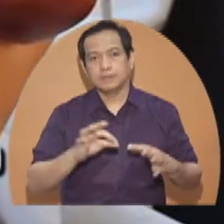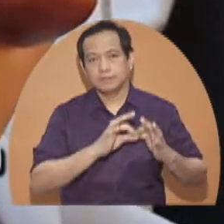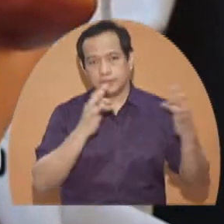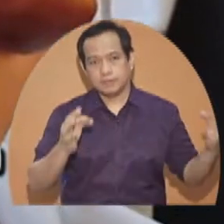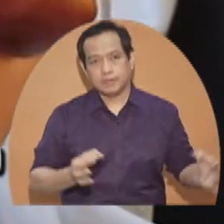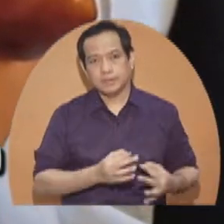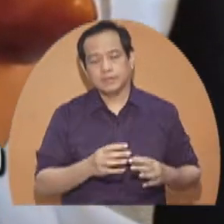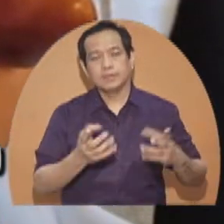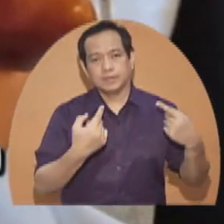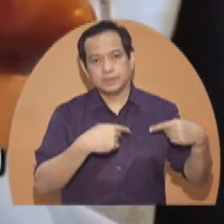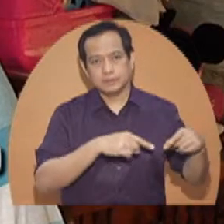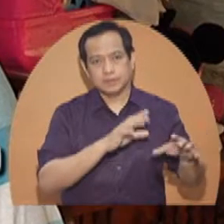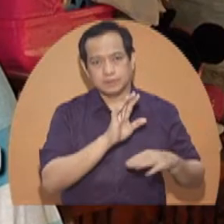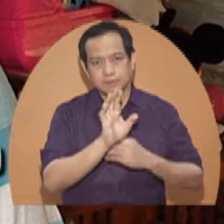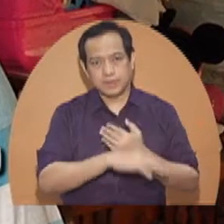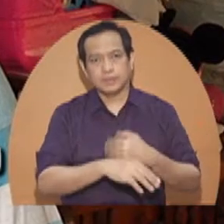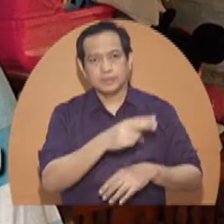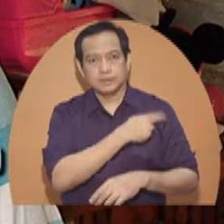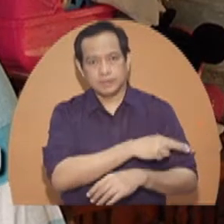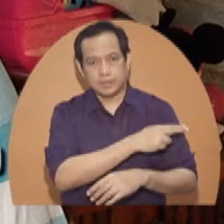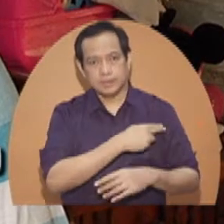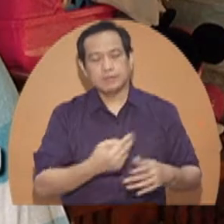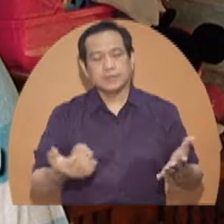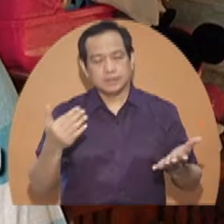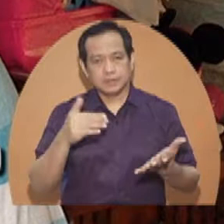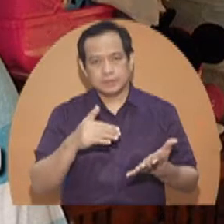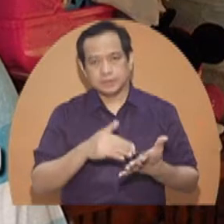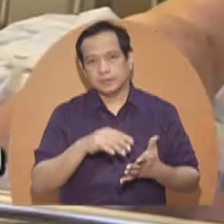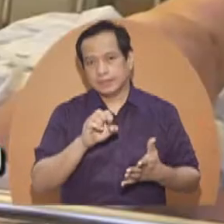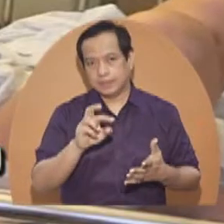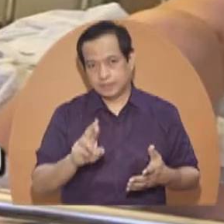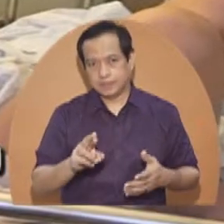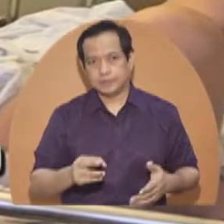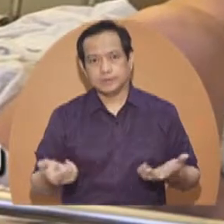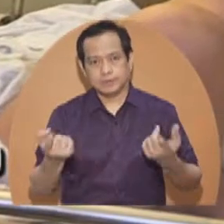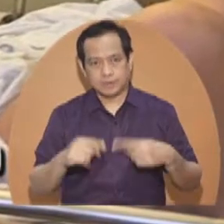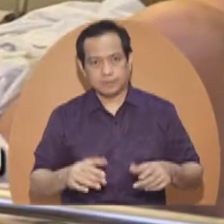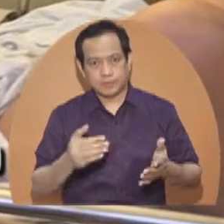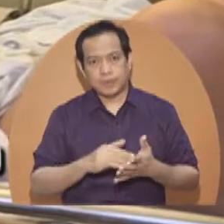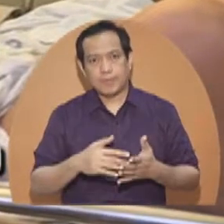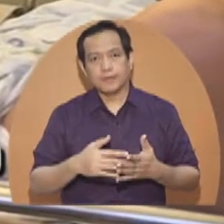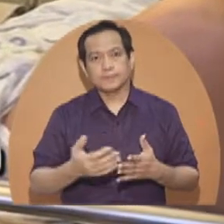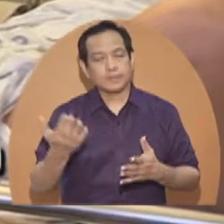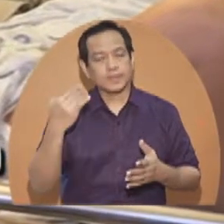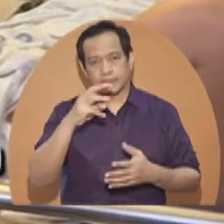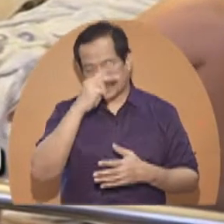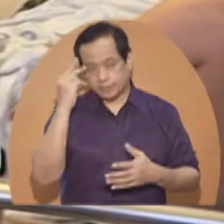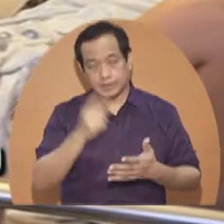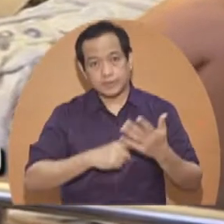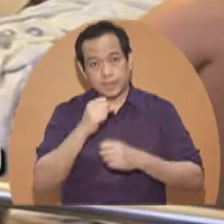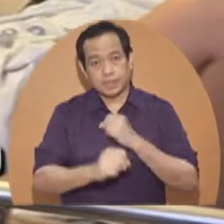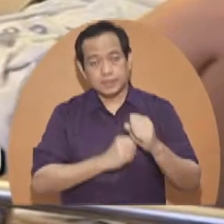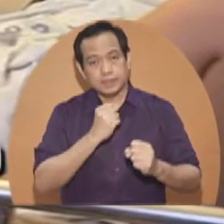ulit siya. Ganun ulit, na ER. Tapos, na-intubate ulit. Noong ikalawang linggo na Marso ng